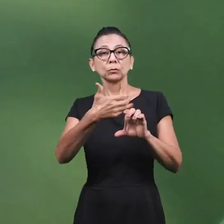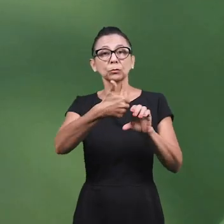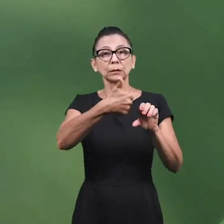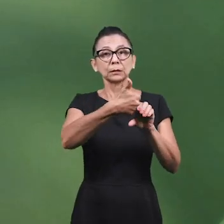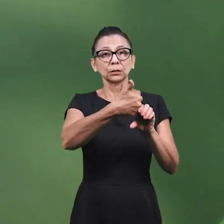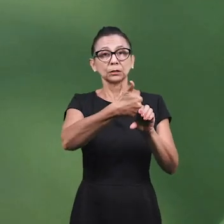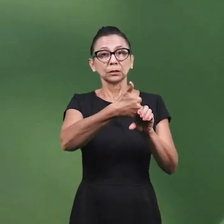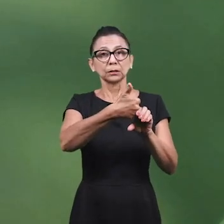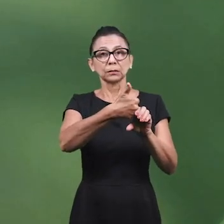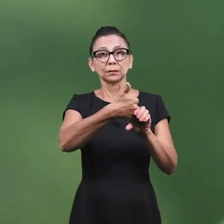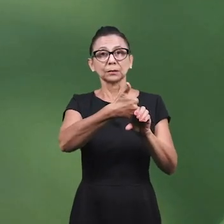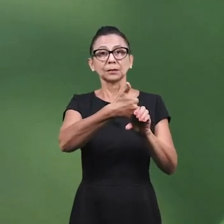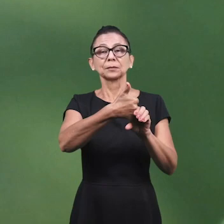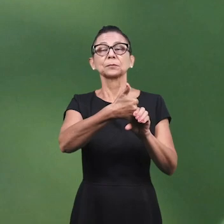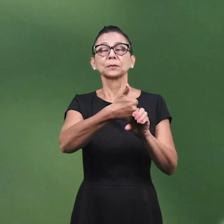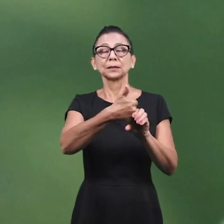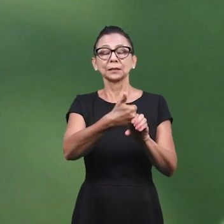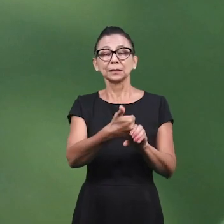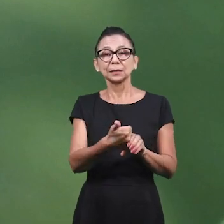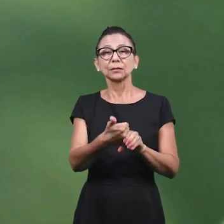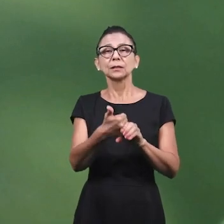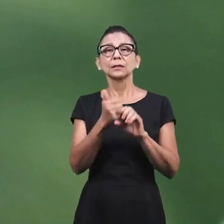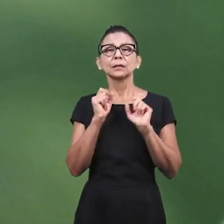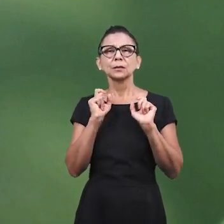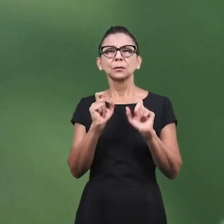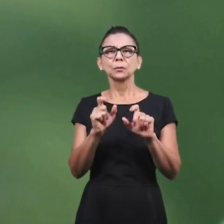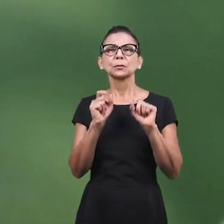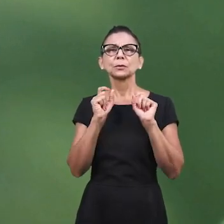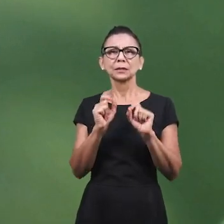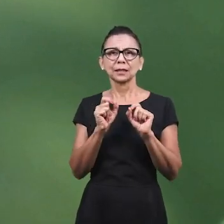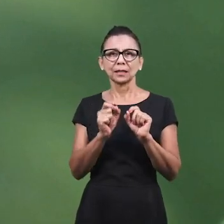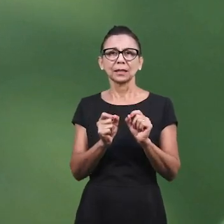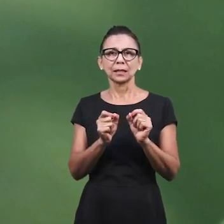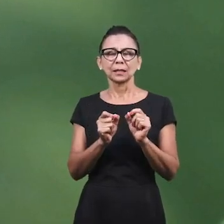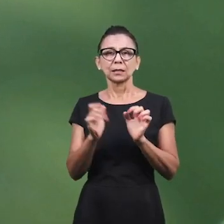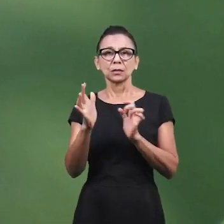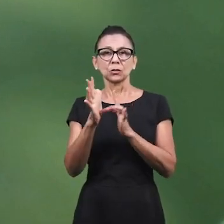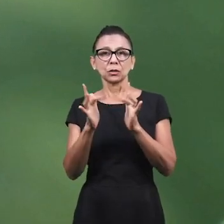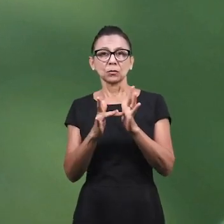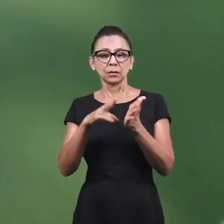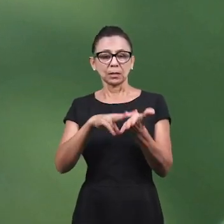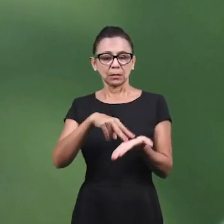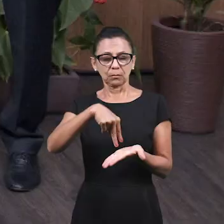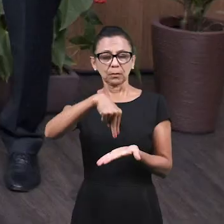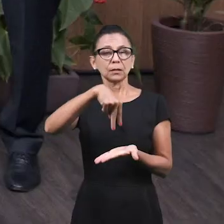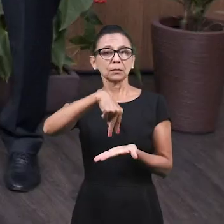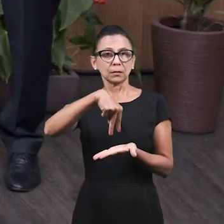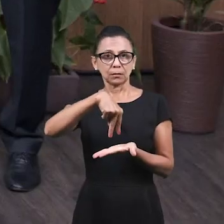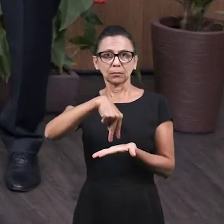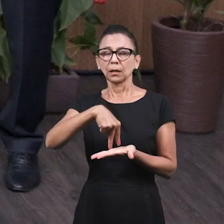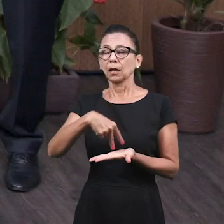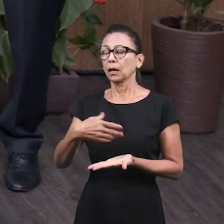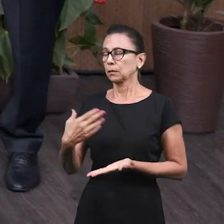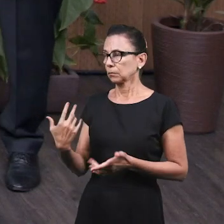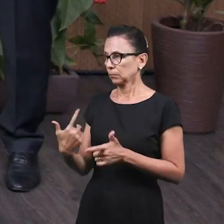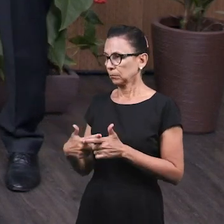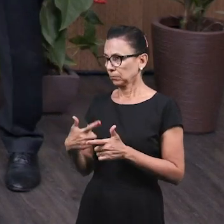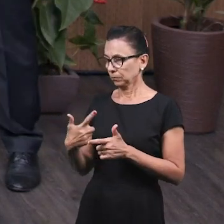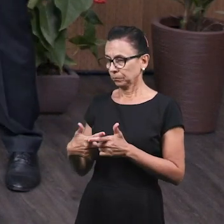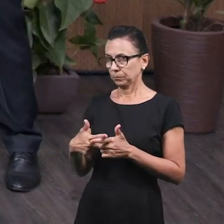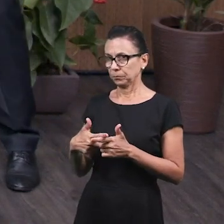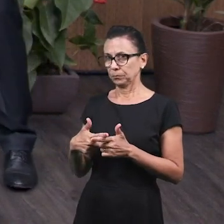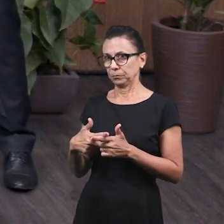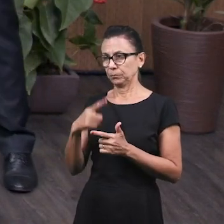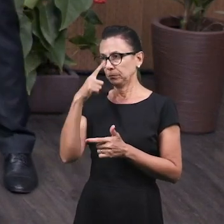основанием, базой христианства. Этот факт – это воскресение Господа Иисуса.